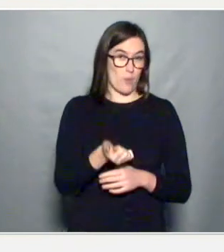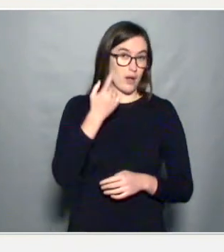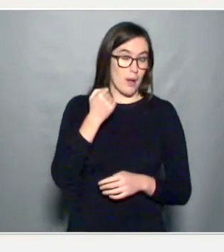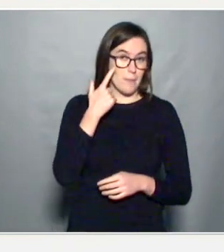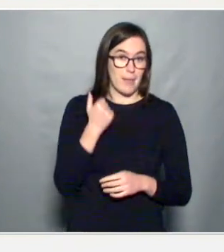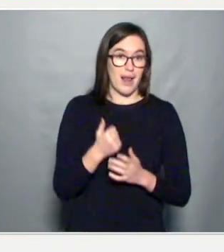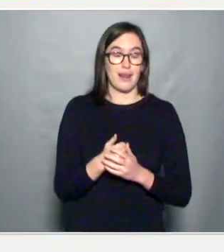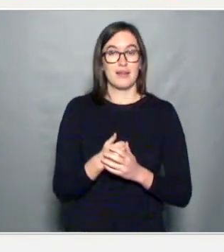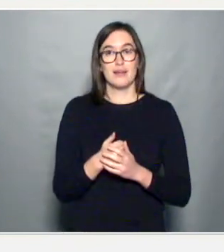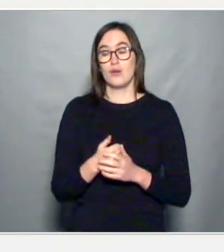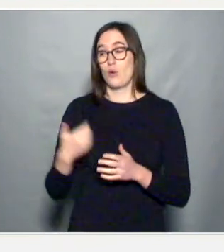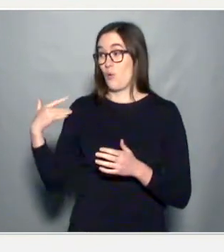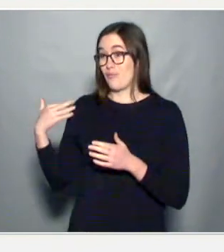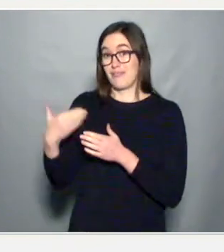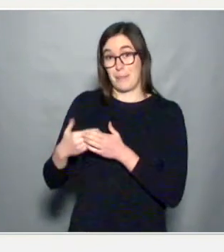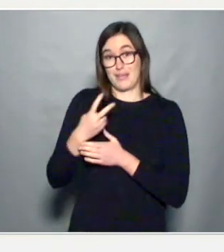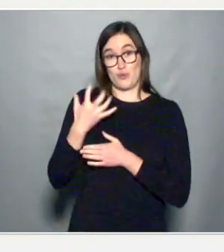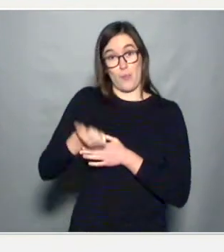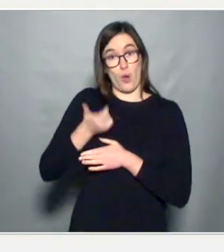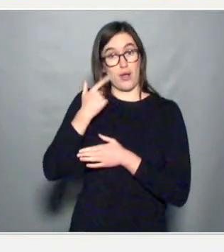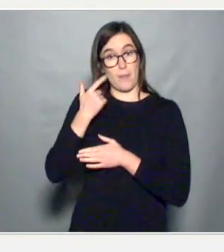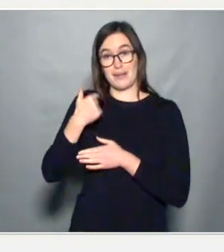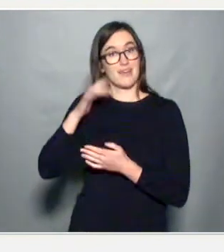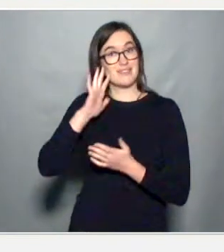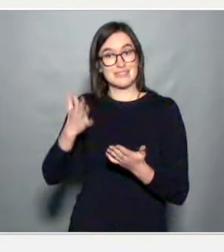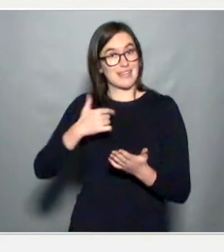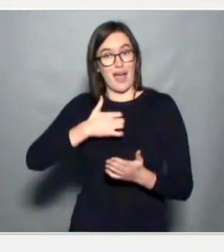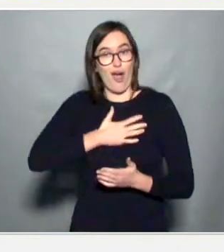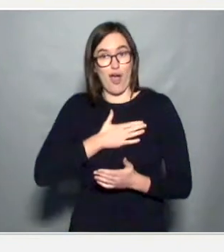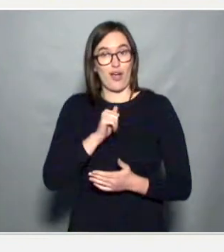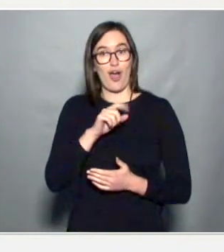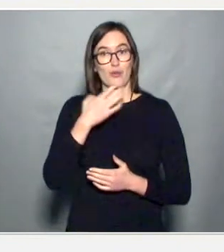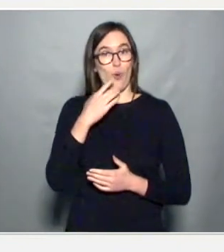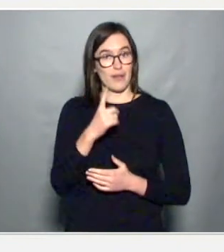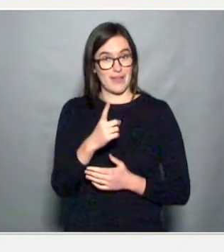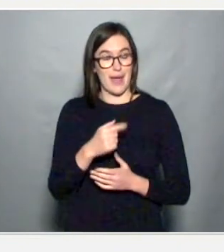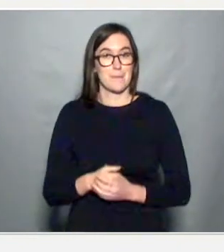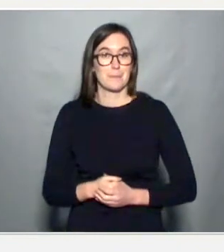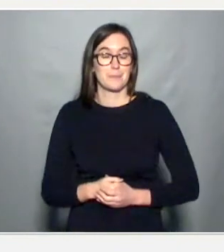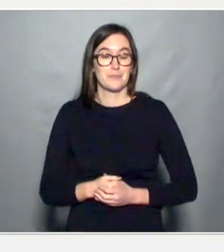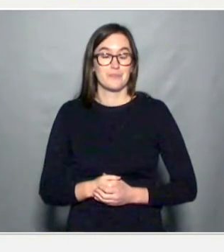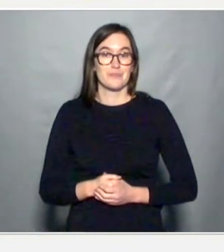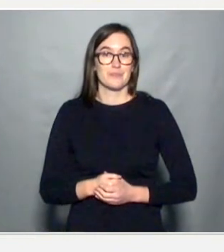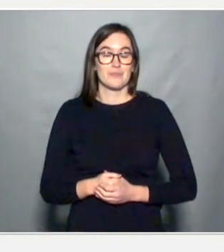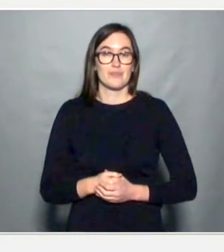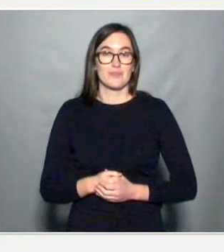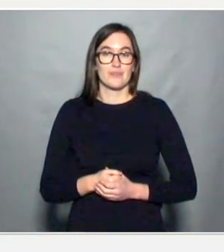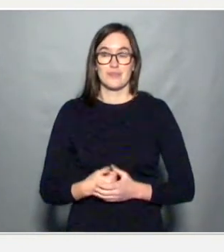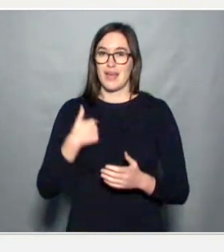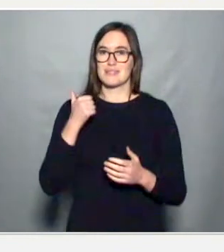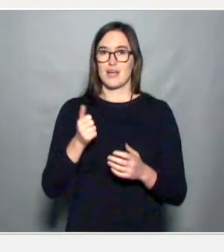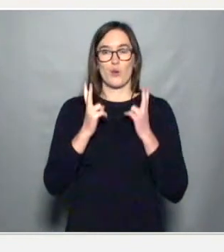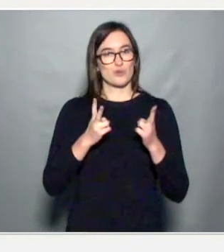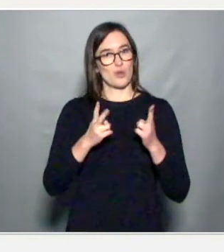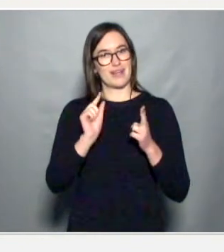gammal. Fram tills dess visste jag inte att jag hade och har ADHD. Jag ska också prata lite om hur man kan